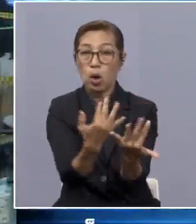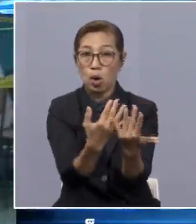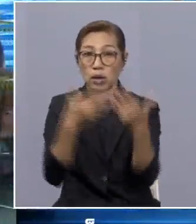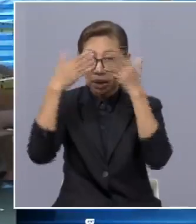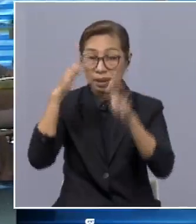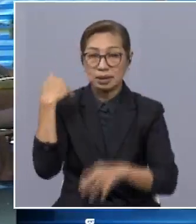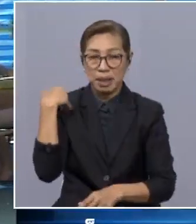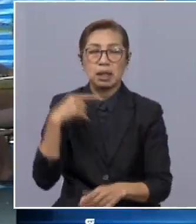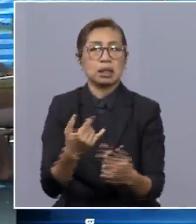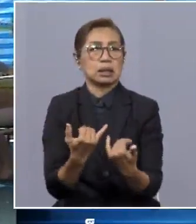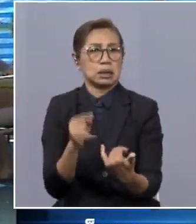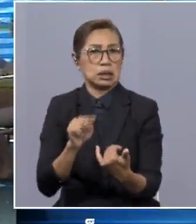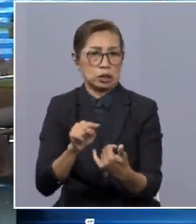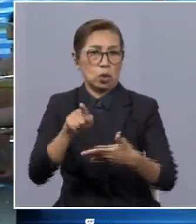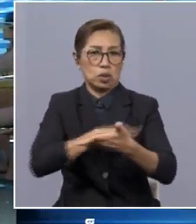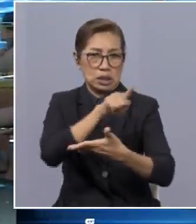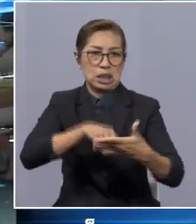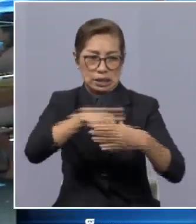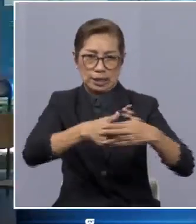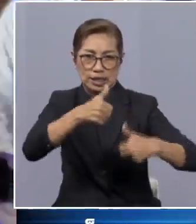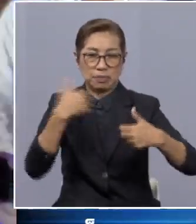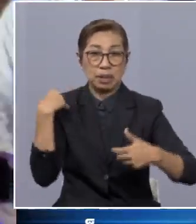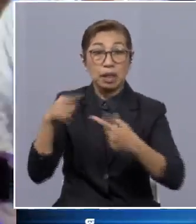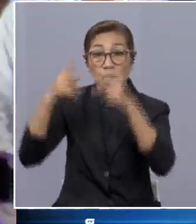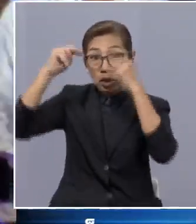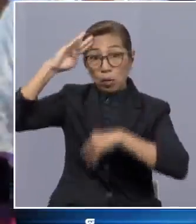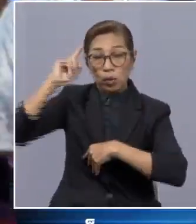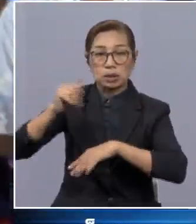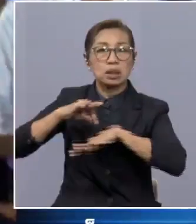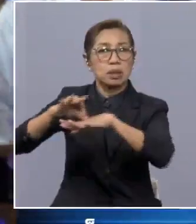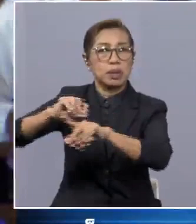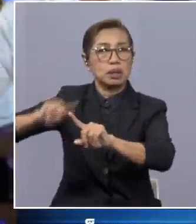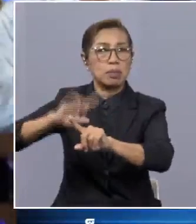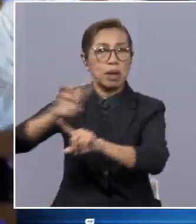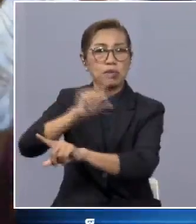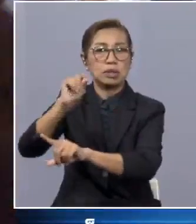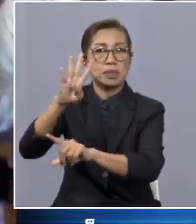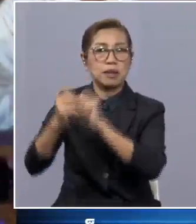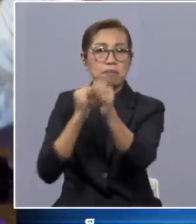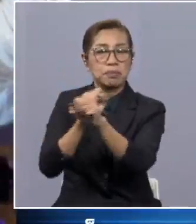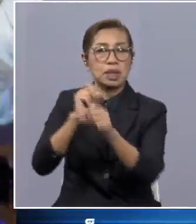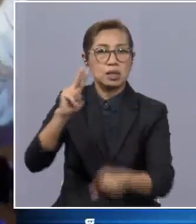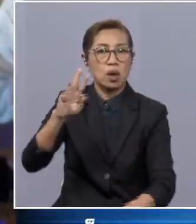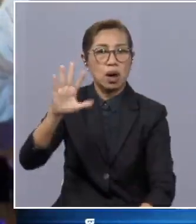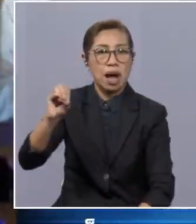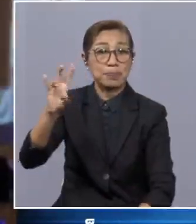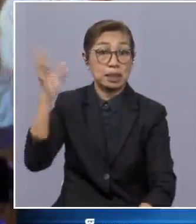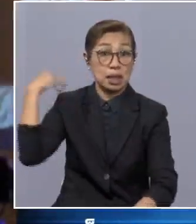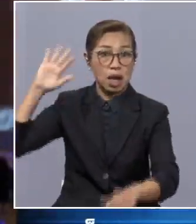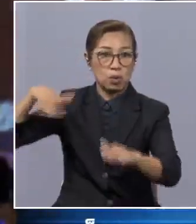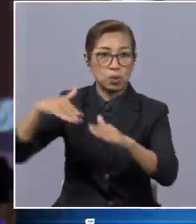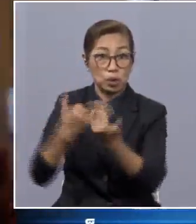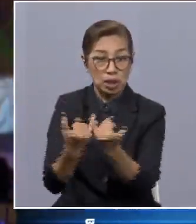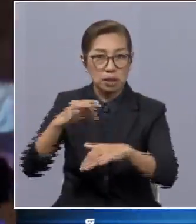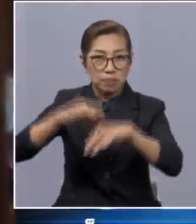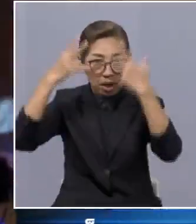อชาครับเข้าสู่ตำแหน่งครั้งแรกวันที่24สิงหาคมปี57นะครับแล้วก็นับมาจนถึงปัจจุบันเนี่ยทำหน้าที่นาย